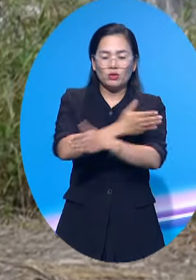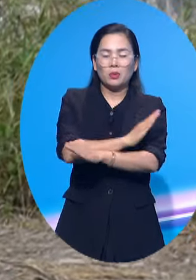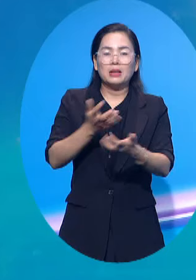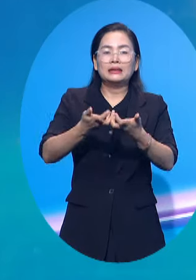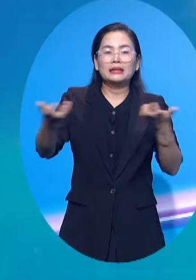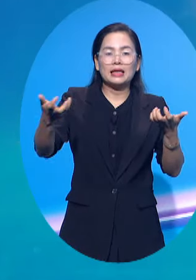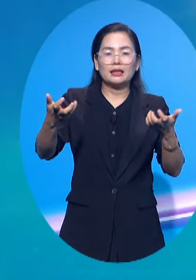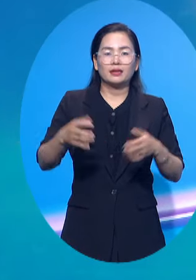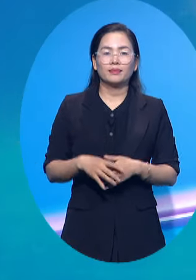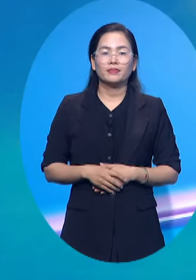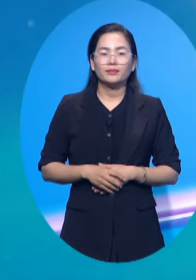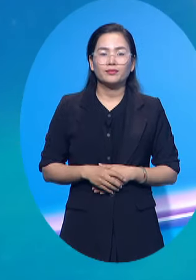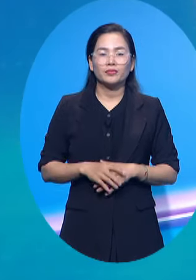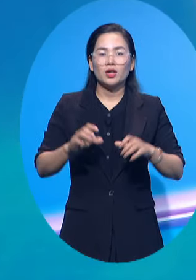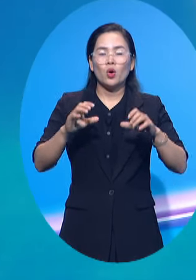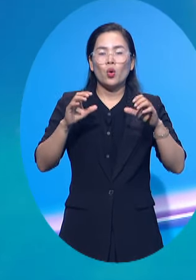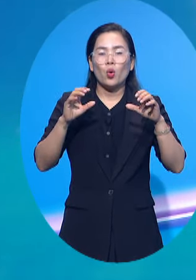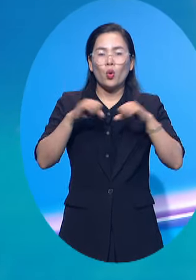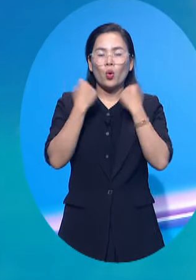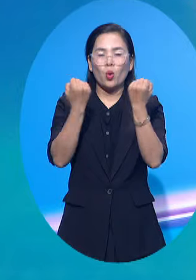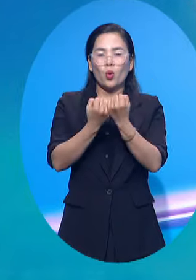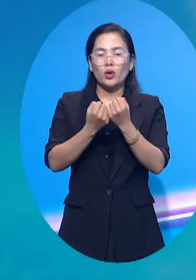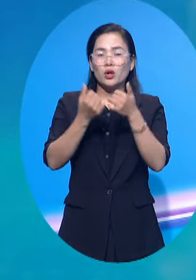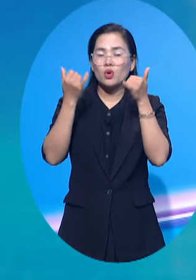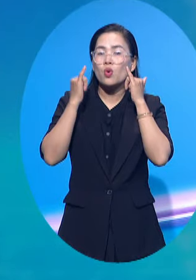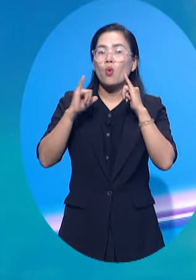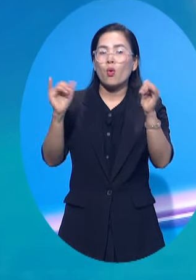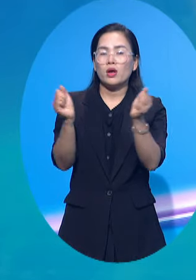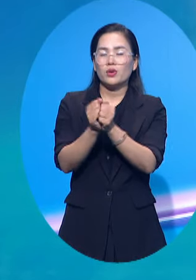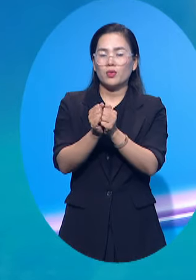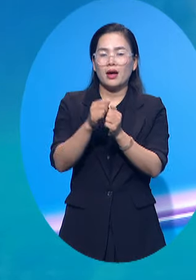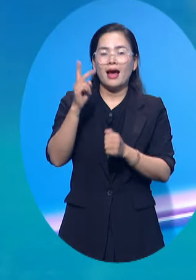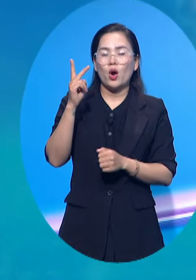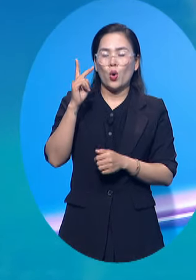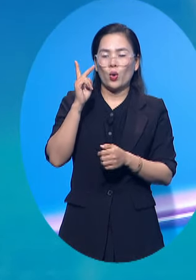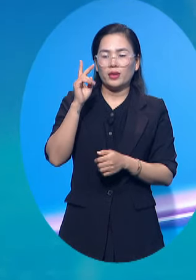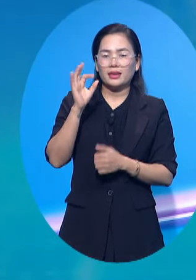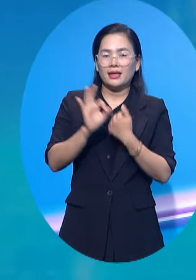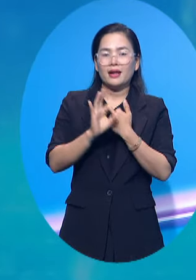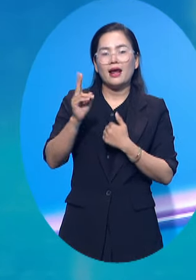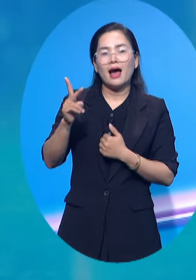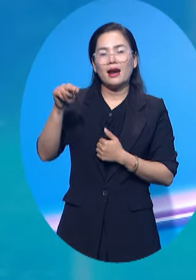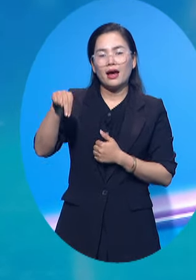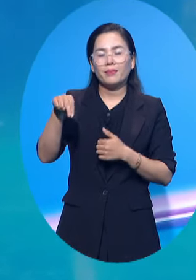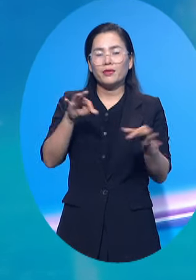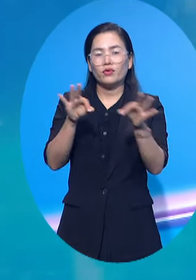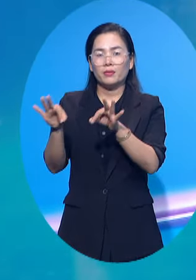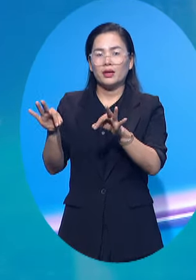cắt. Hội đồng Hương huyện Thanh Liêm, tỉnh Hà Nam tại thành phố Hồ Chí Minh đã tổ chức đại hội nhiệm kỳ 7